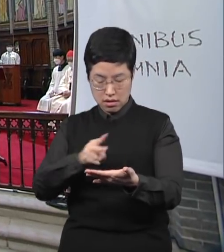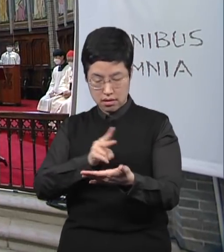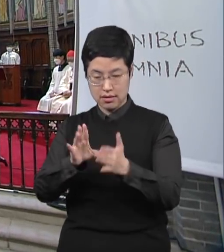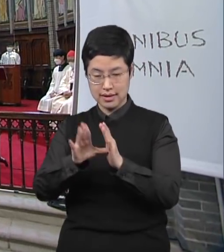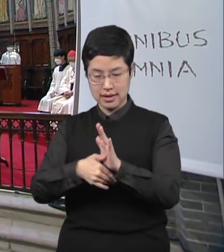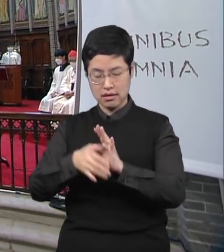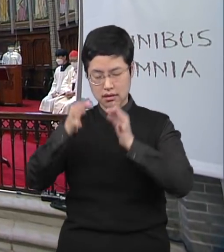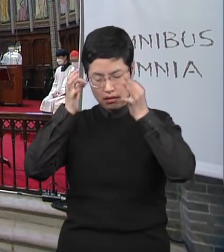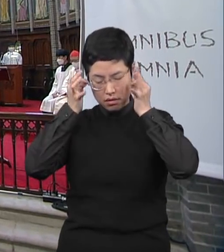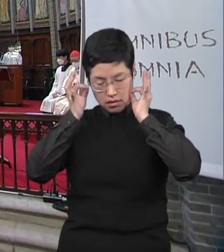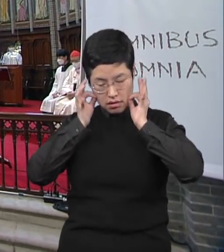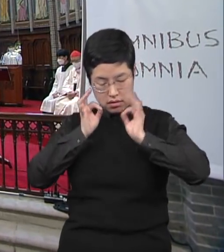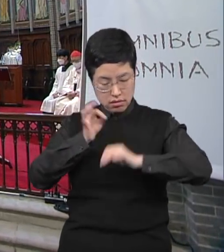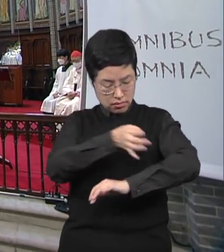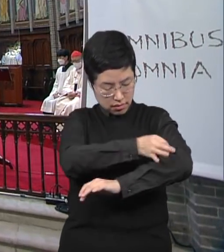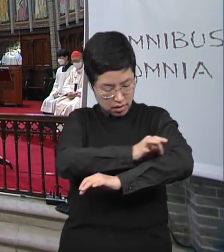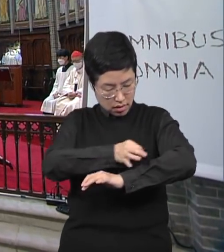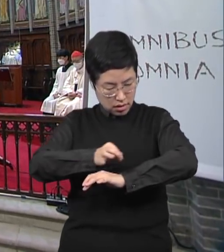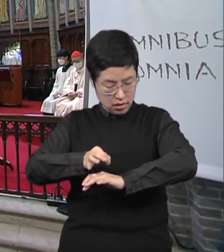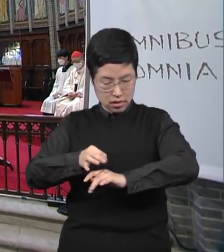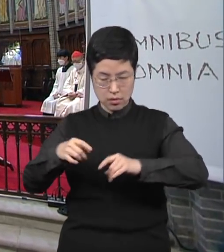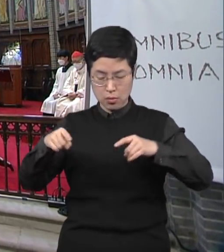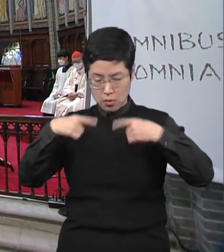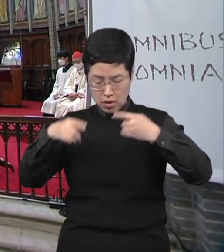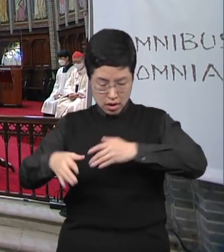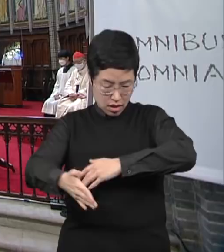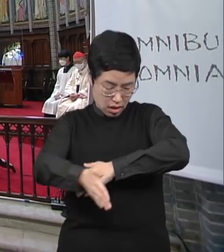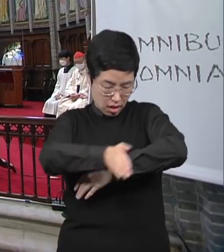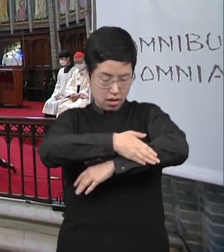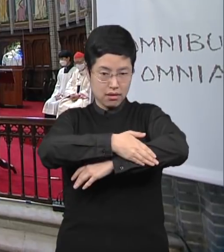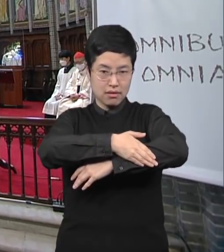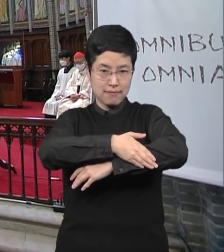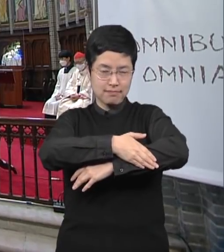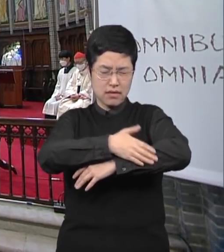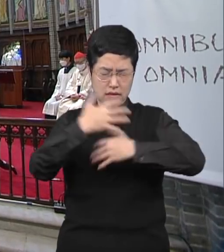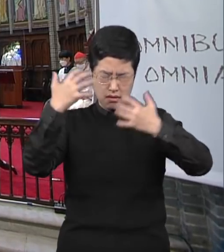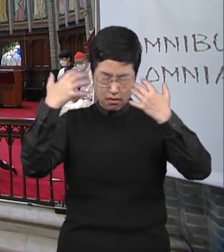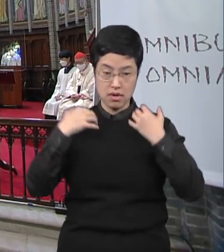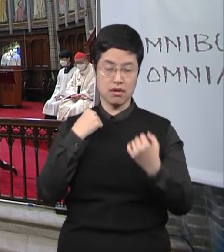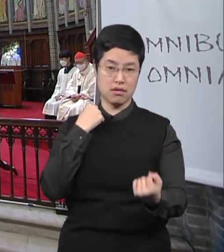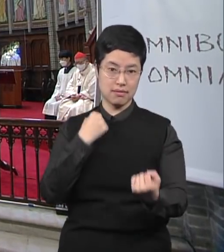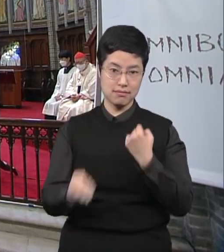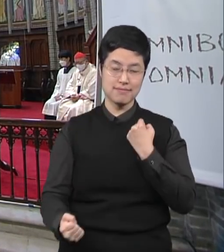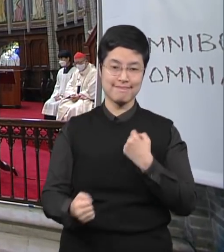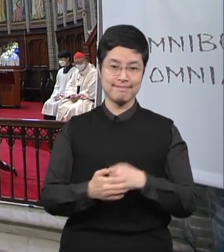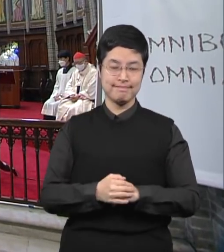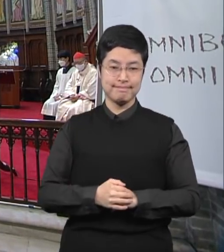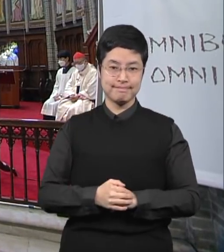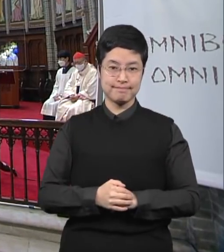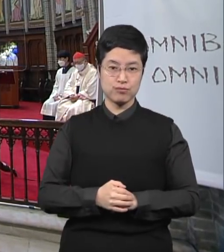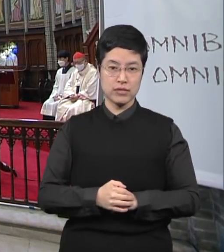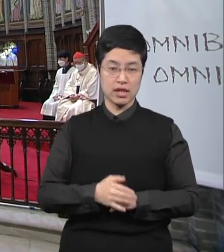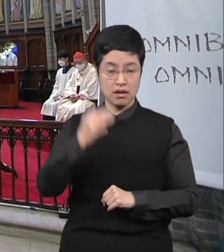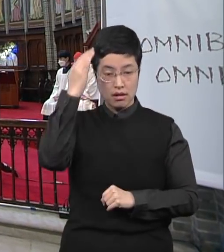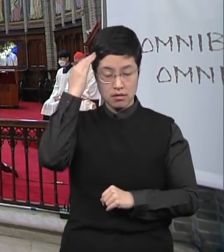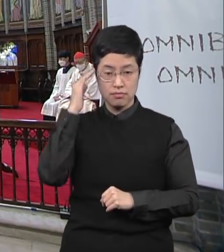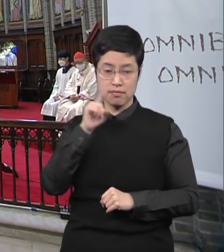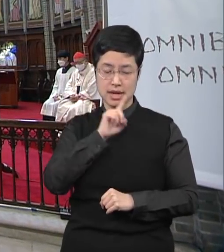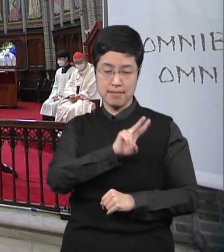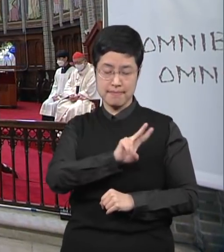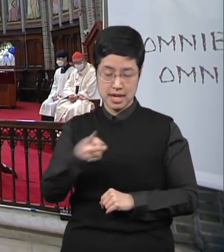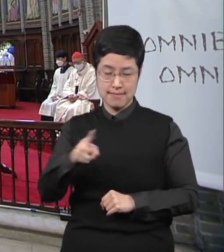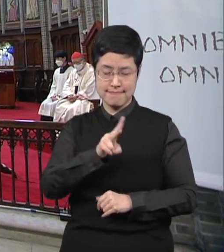원고지가 붙어다니는 삼복더위를 무릅쓰고 번역을 강행하여